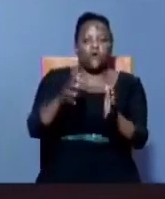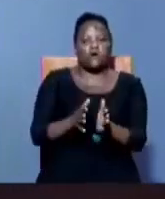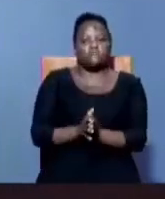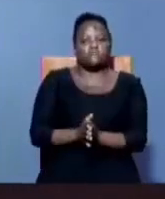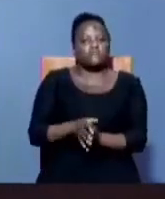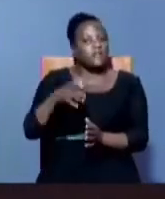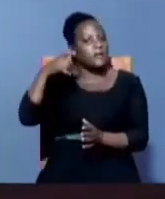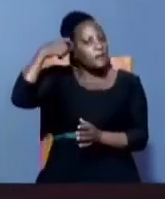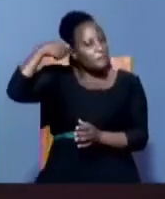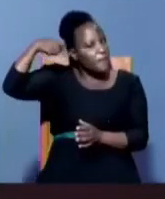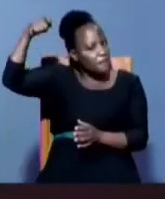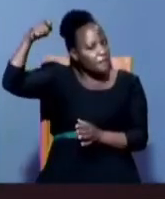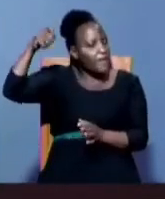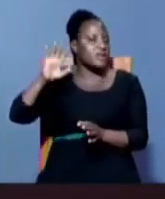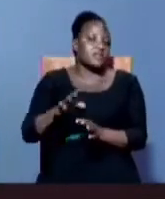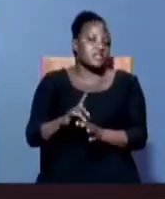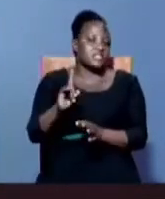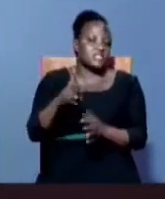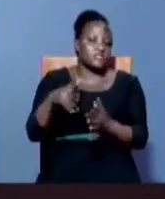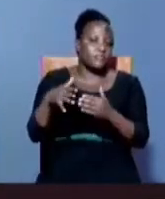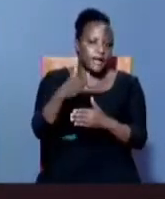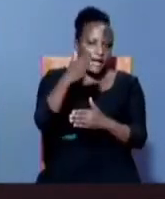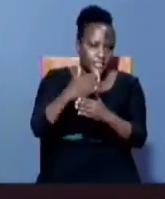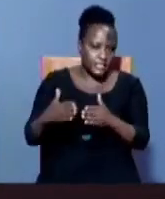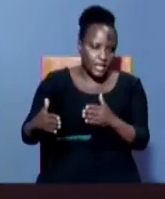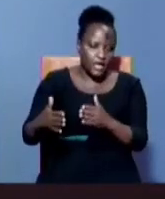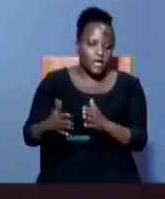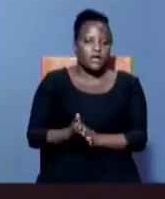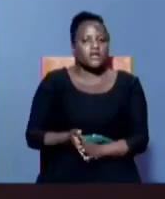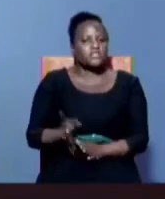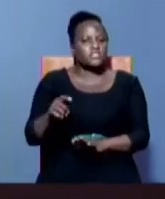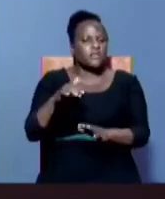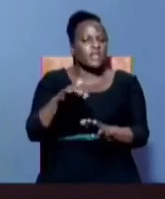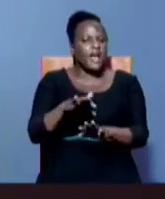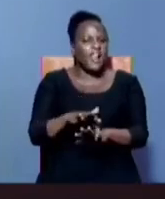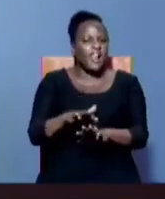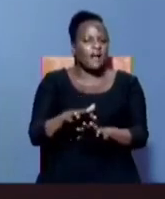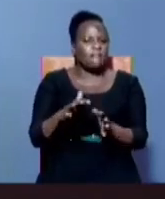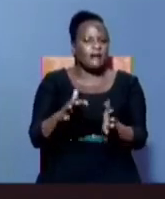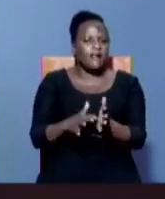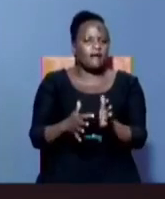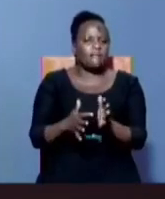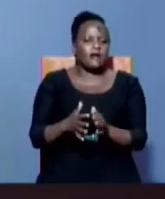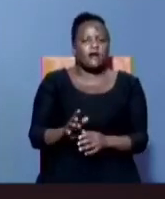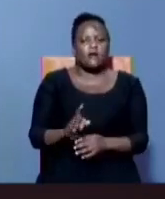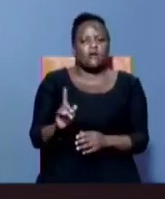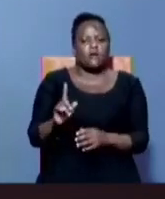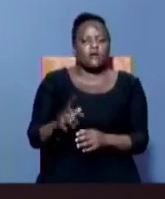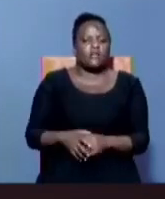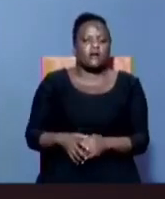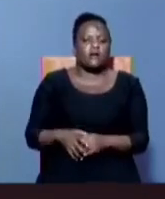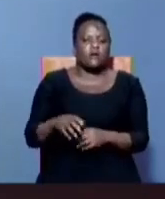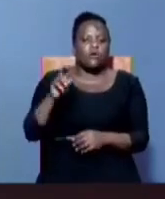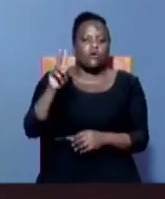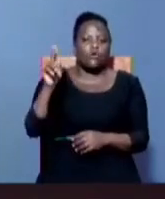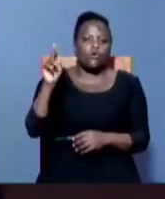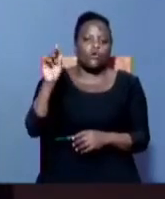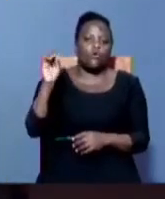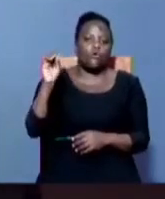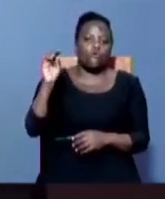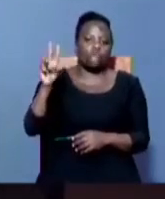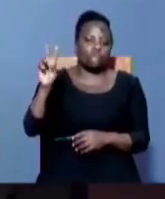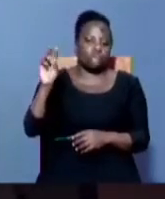isiwe imekatika, hata yani kila kitu asiwe na alama wala kovu lolote. Utaenda uangalie kwenye mambo ya Walawi, yani